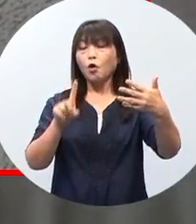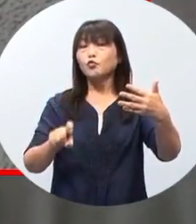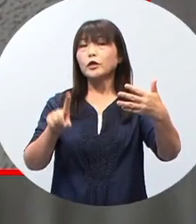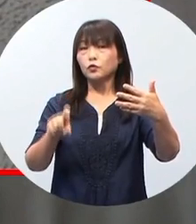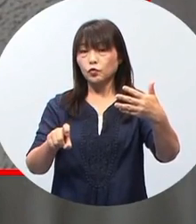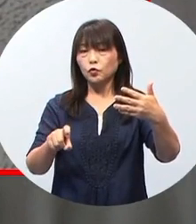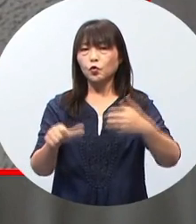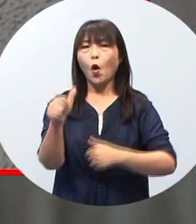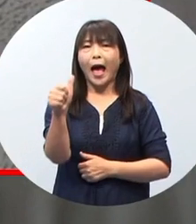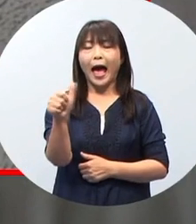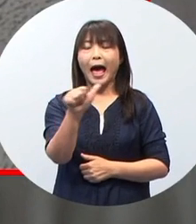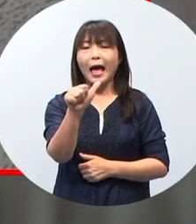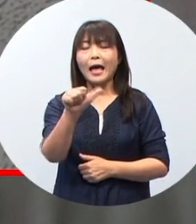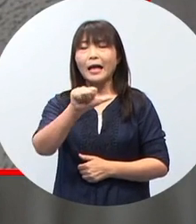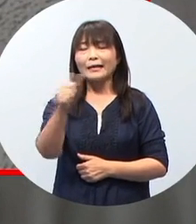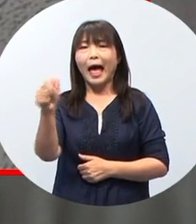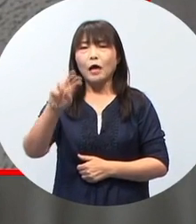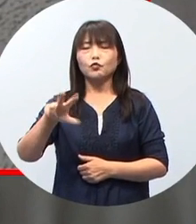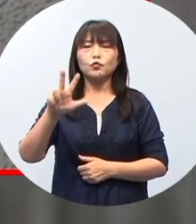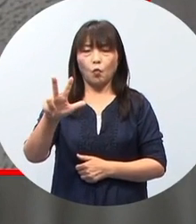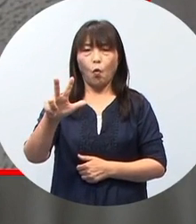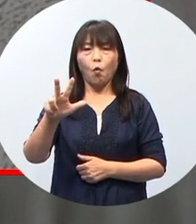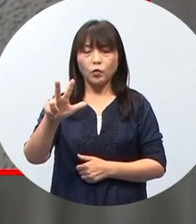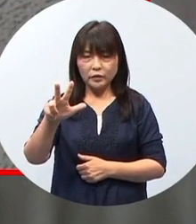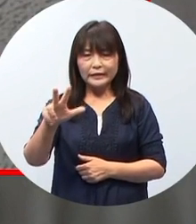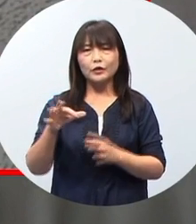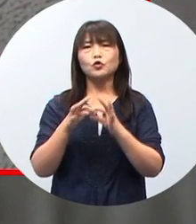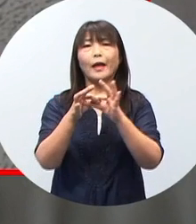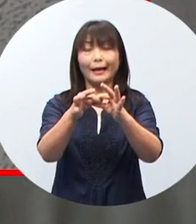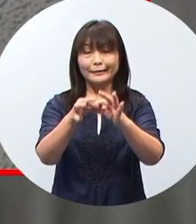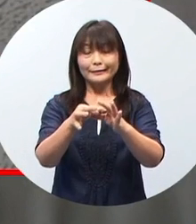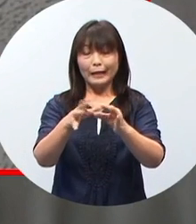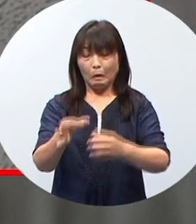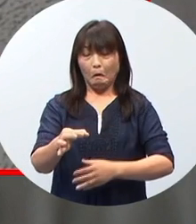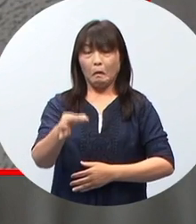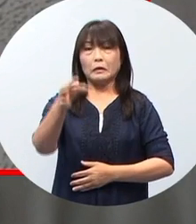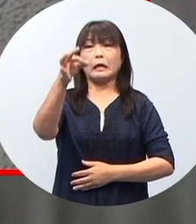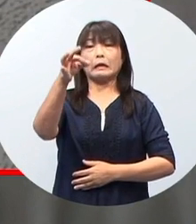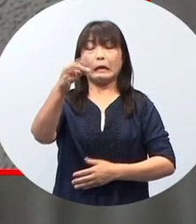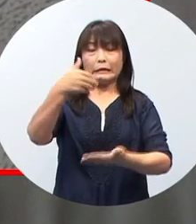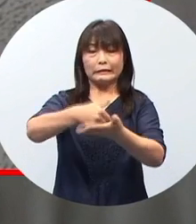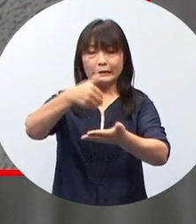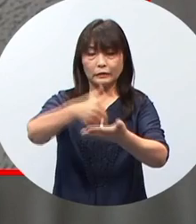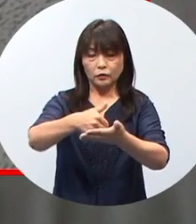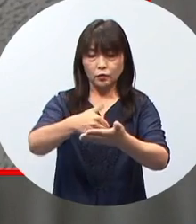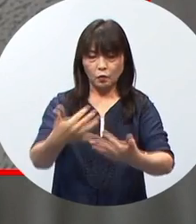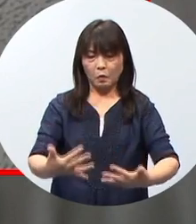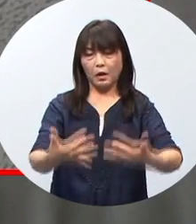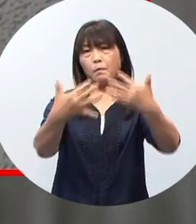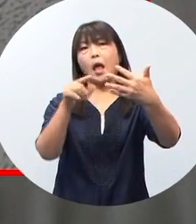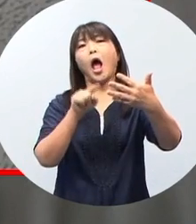登録となってしまい、高額な料金請求の画面が貼り付いて消えないというもの。